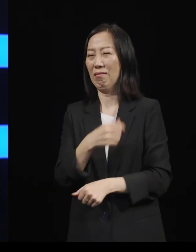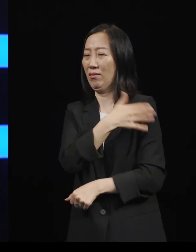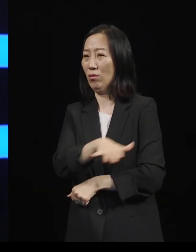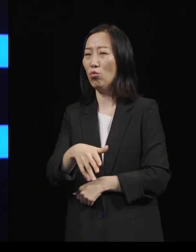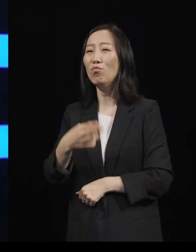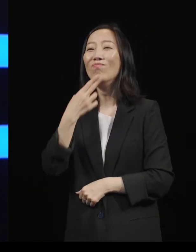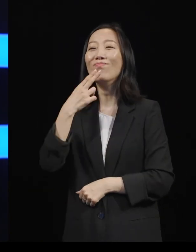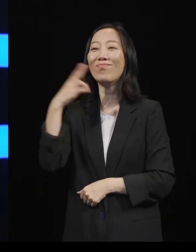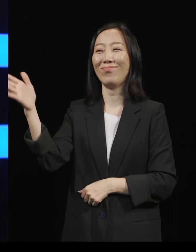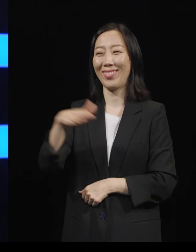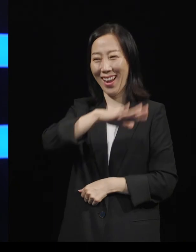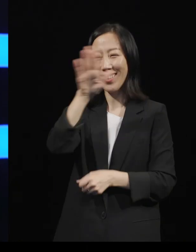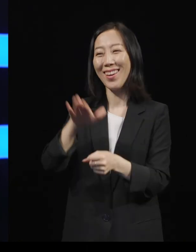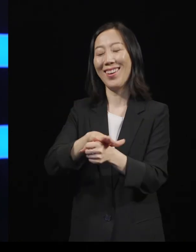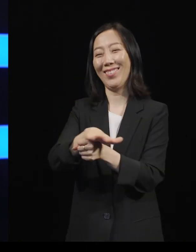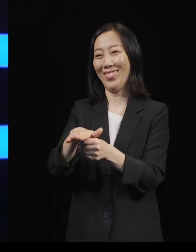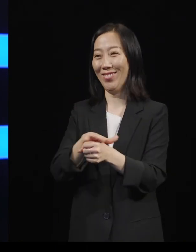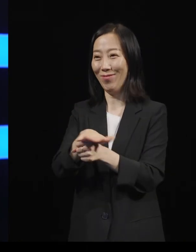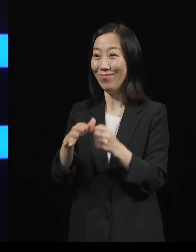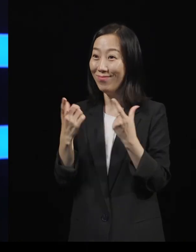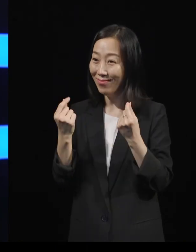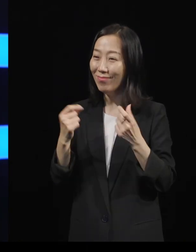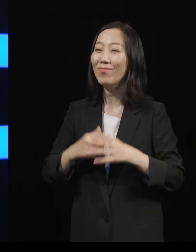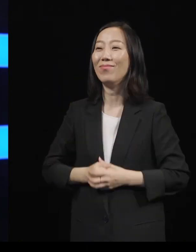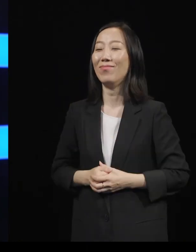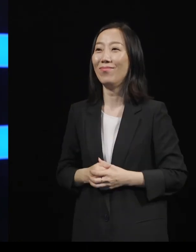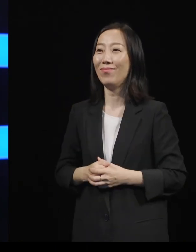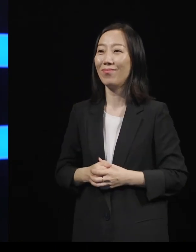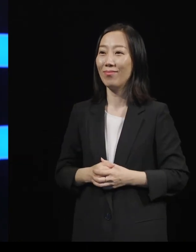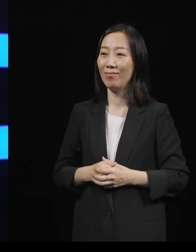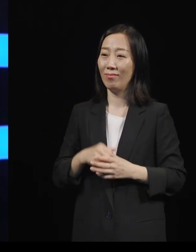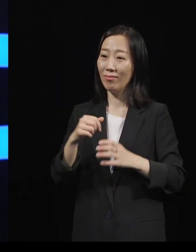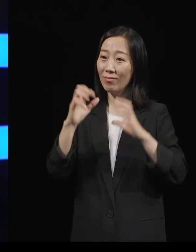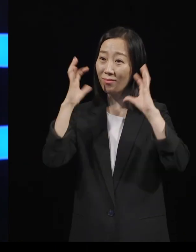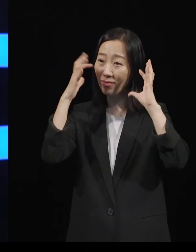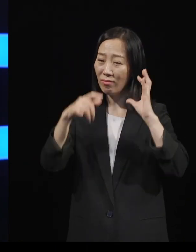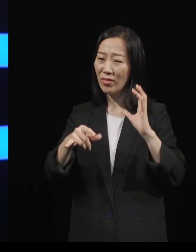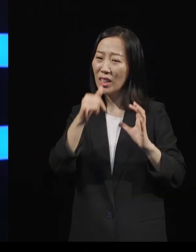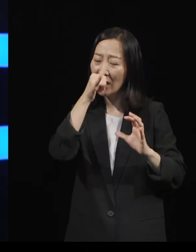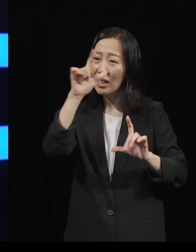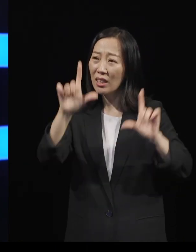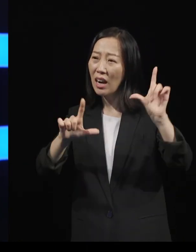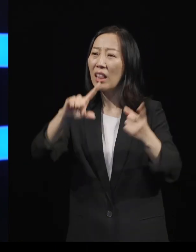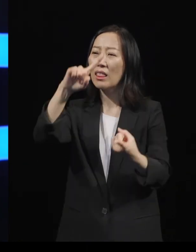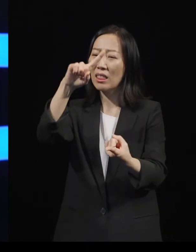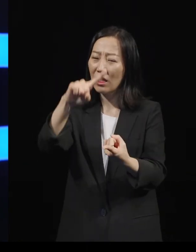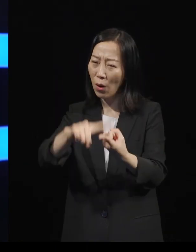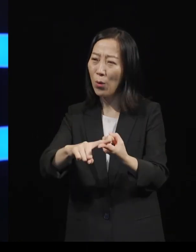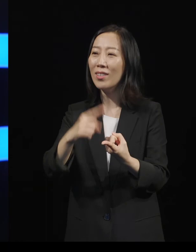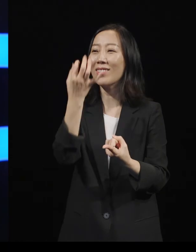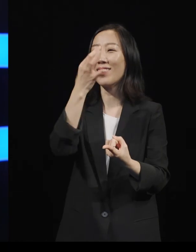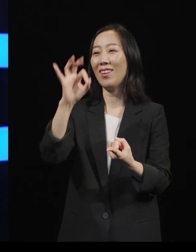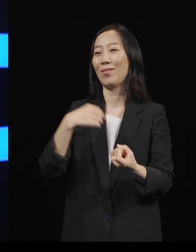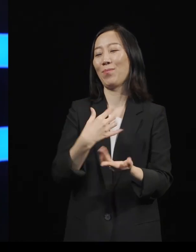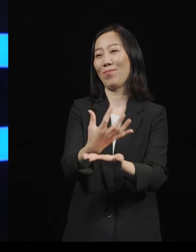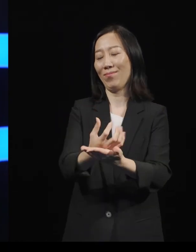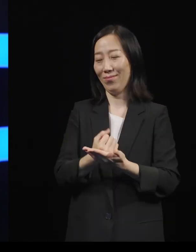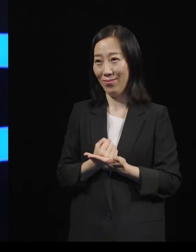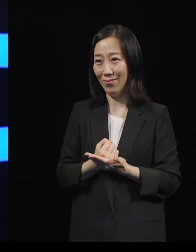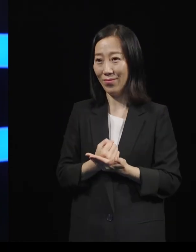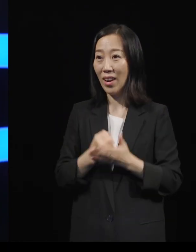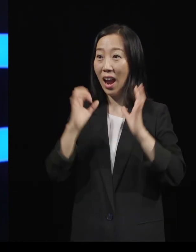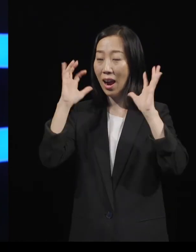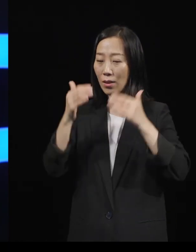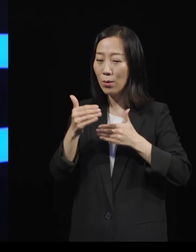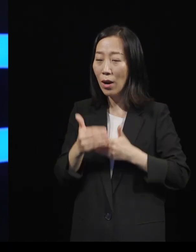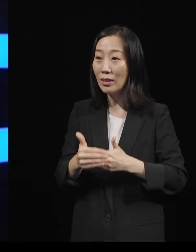없을 것입니다. 하지만 우리 아이를 있는 그대로 인정하고 받아들여주고 우리 아이의 속도에